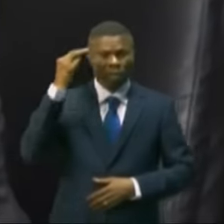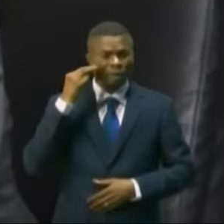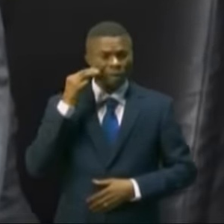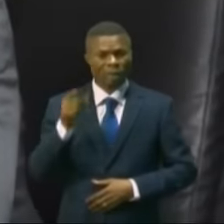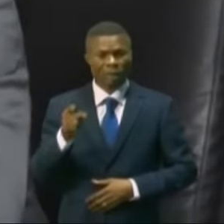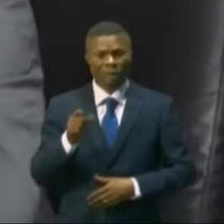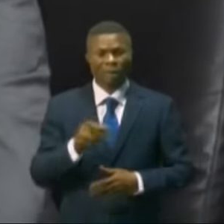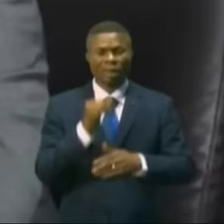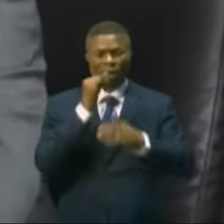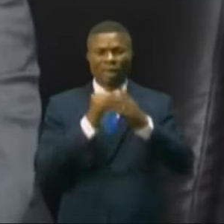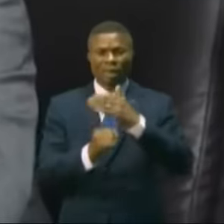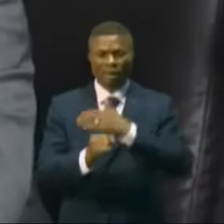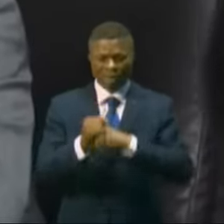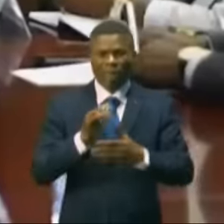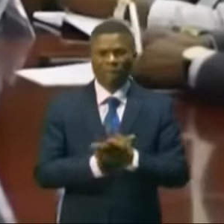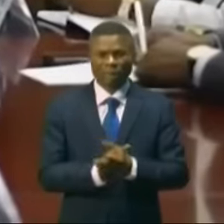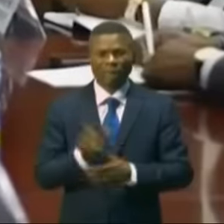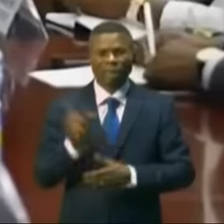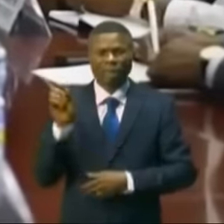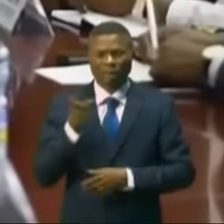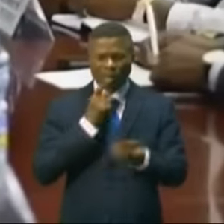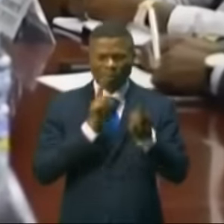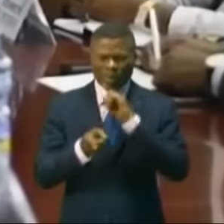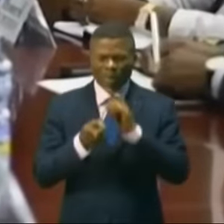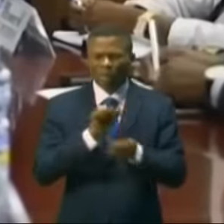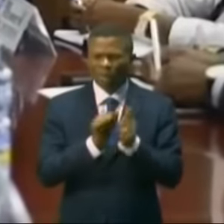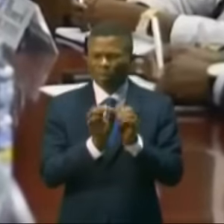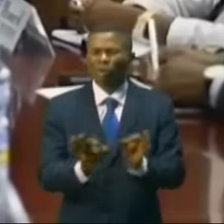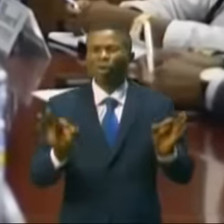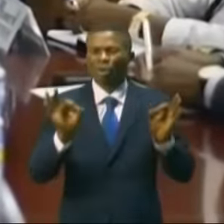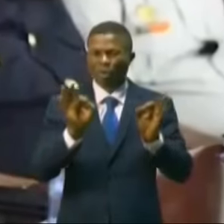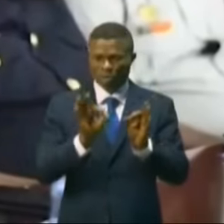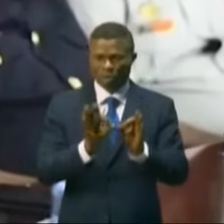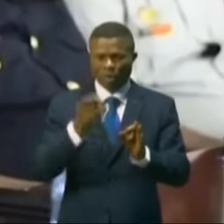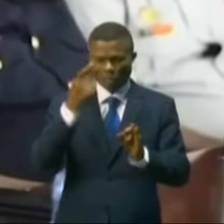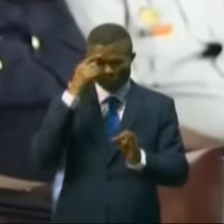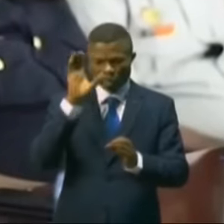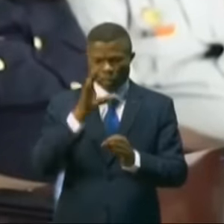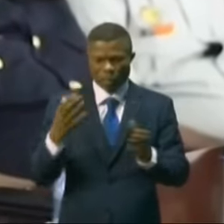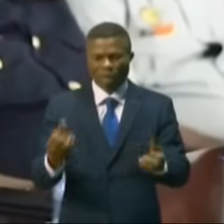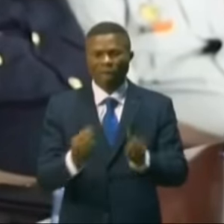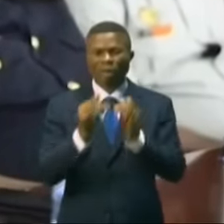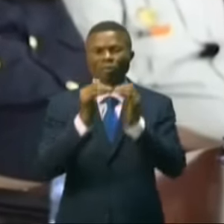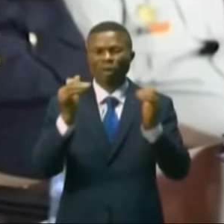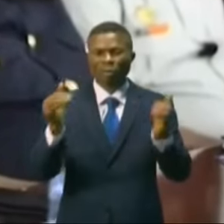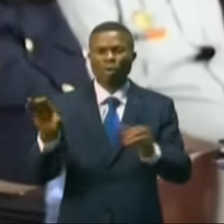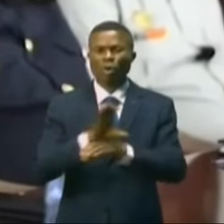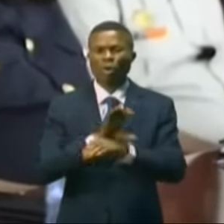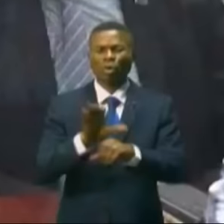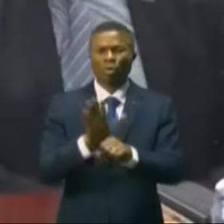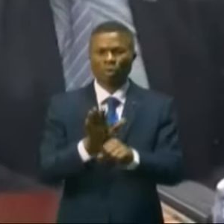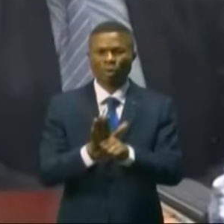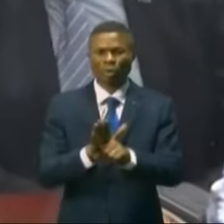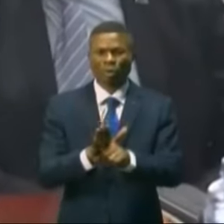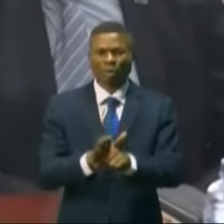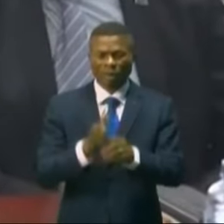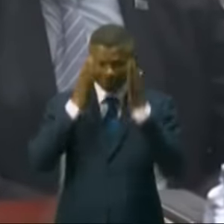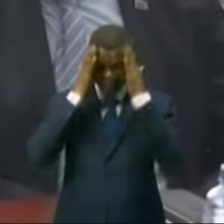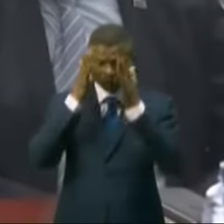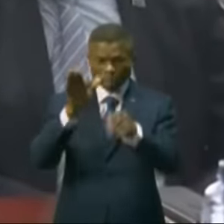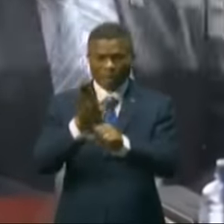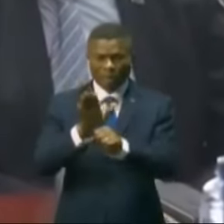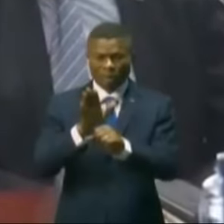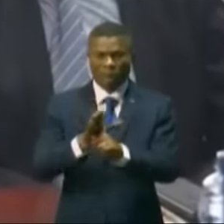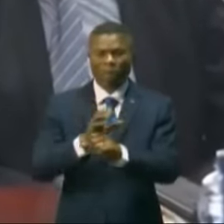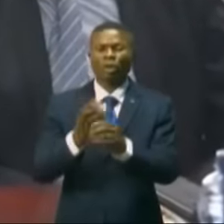prêt à résoudre en urgence ces questions spécifiques, a promis à ceux-ci d'analyser leurs préoccupations et de s'y pencher pour apporter